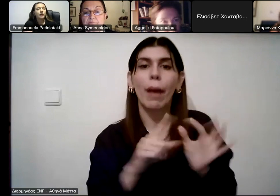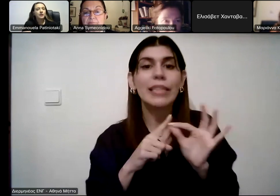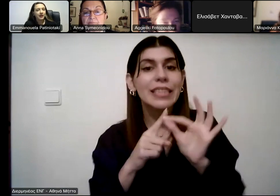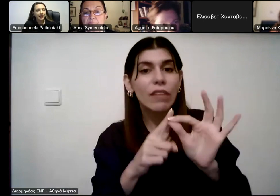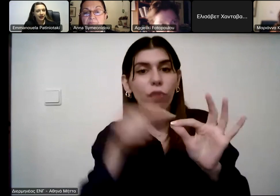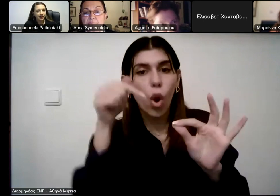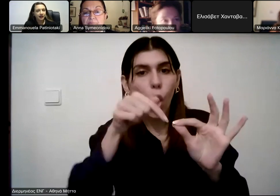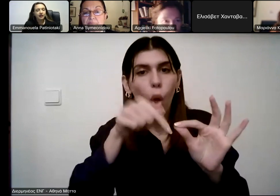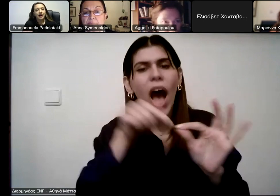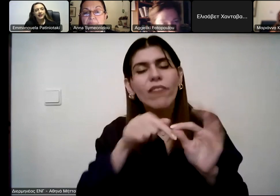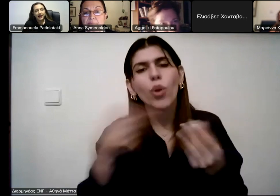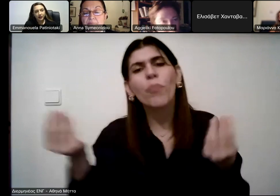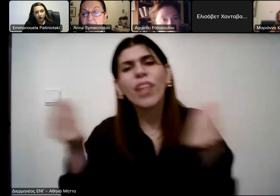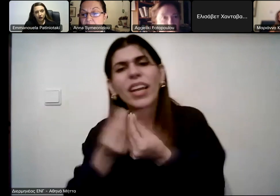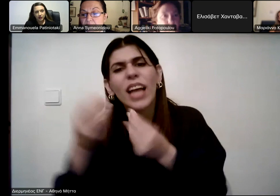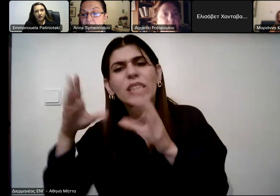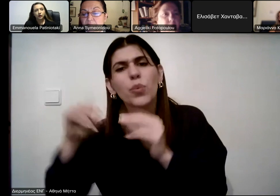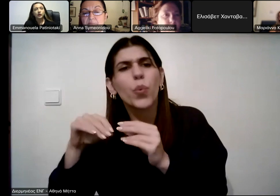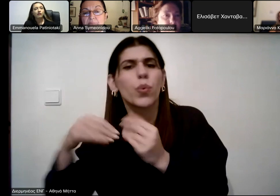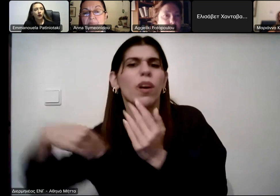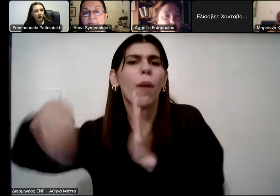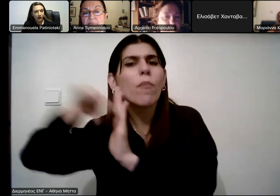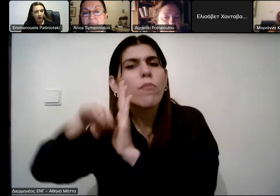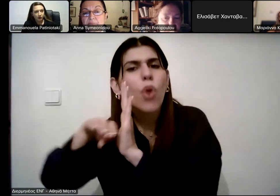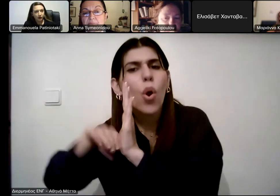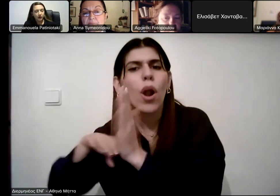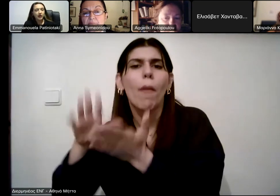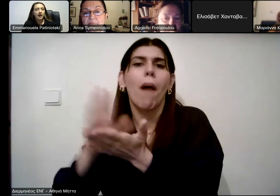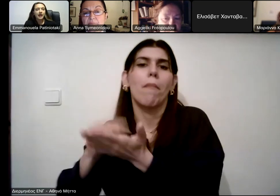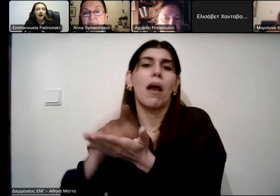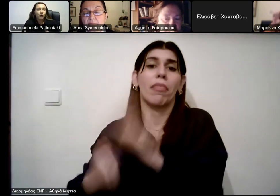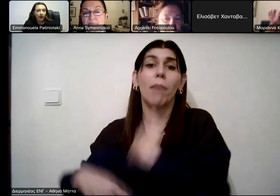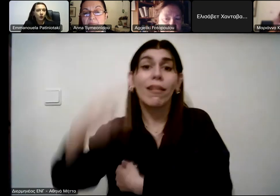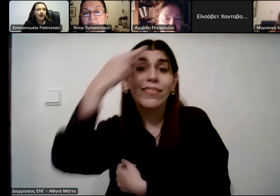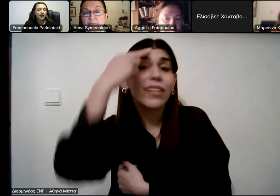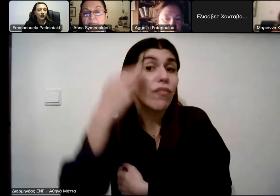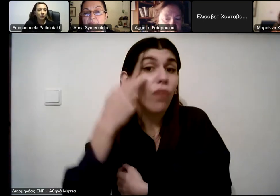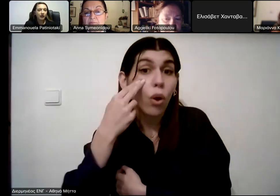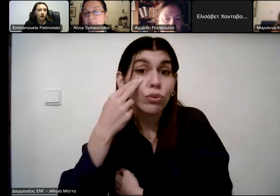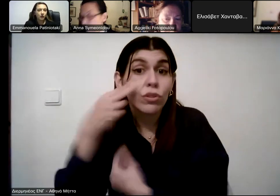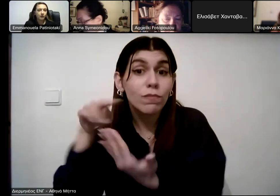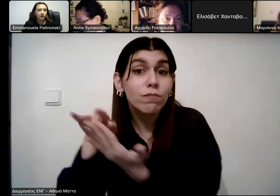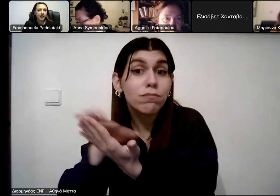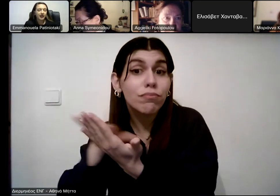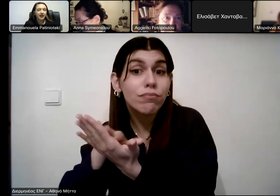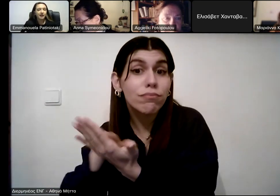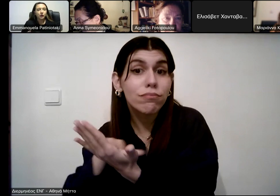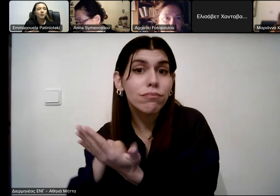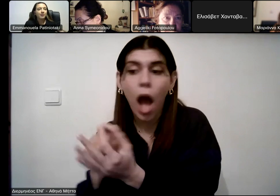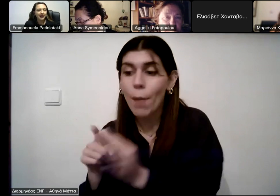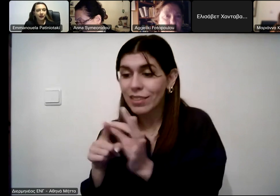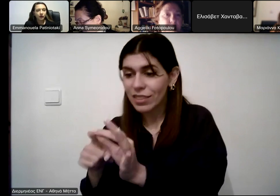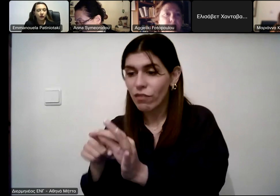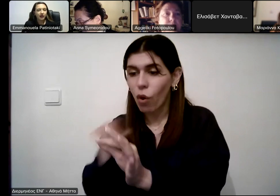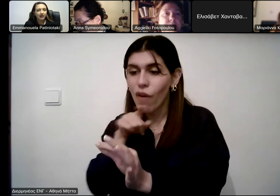στα λογισμικά ανάγνωσης των τυφλών ανθρώπων, αποκλείουμε έναν άλλο πληθυσμό. Δηλαδή αυτό